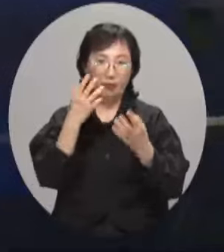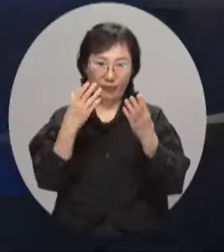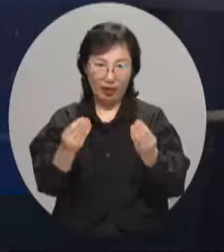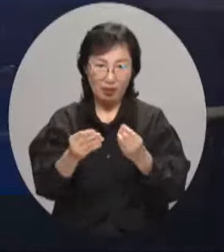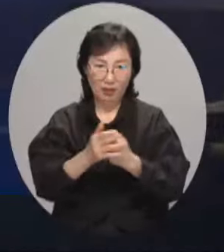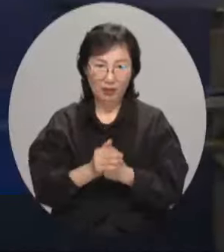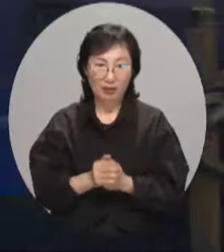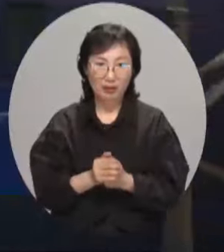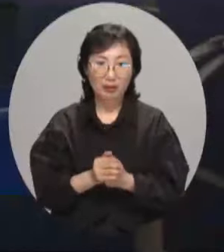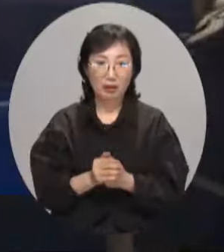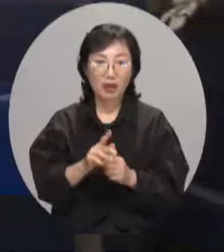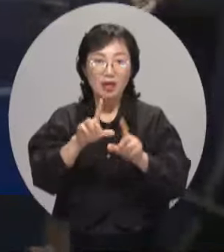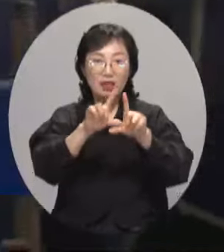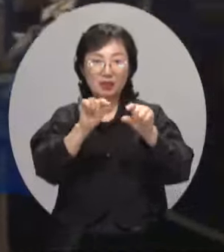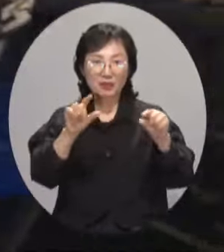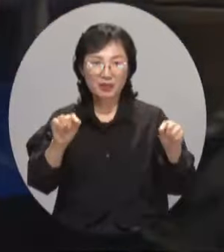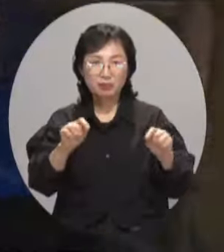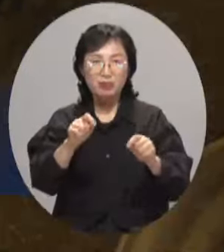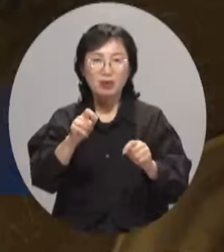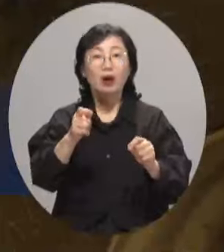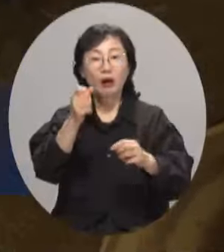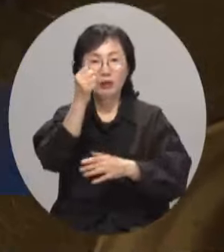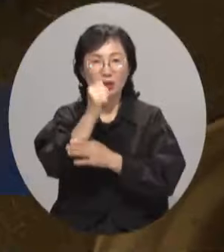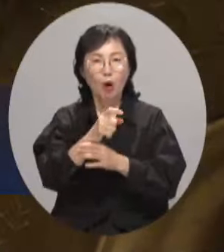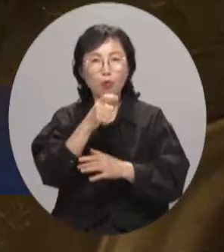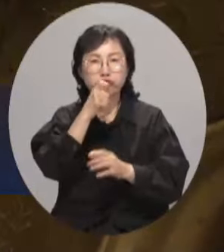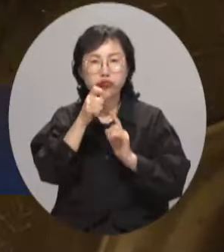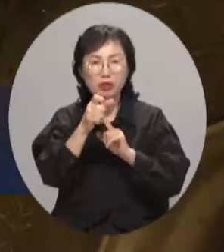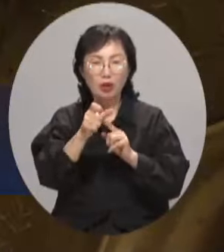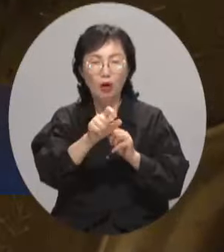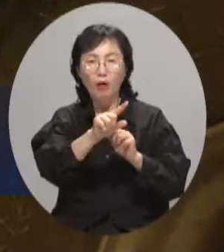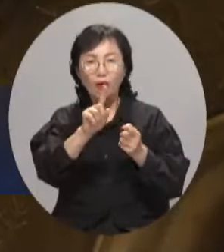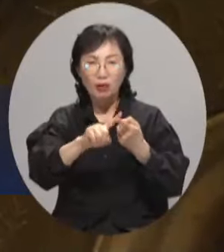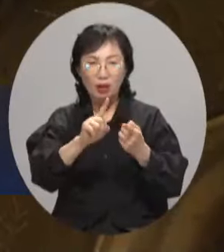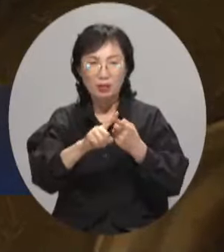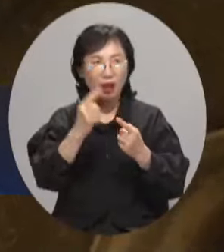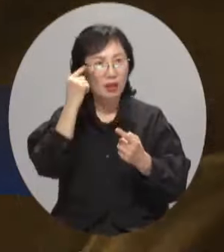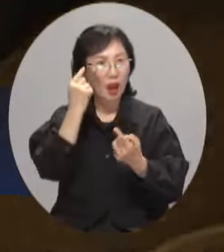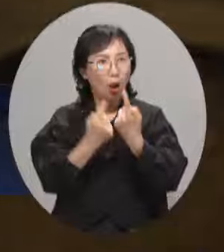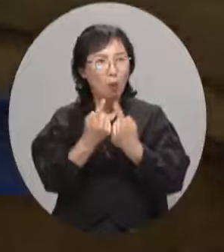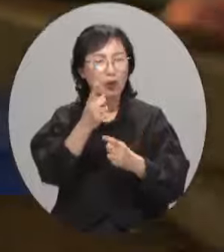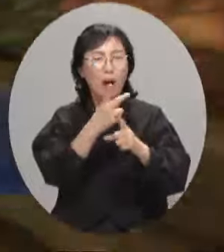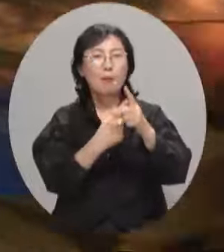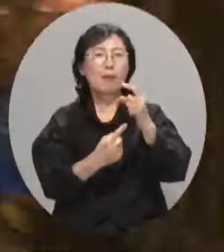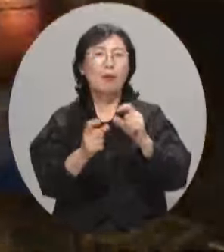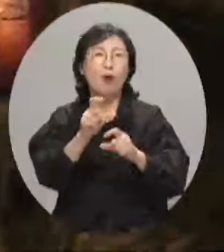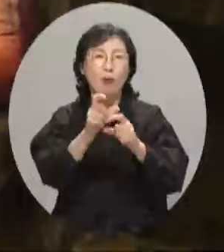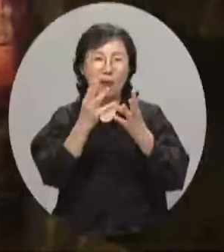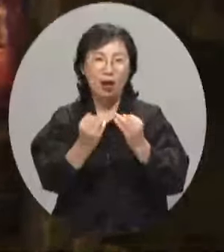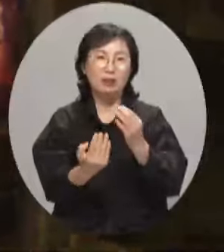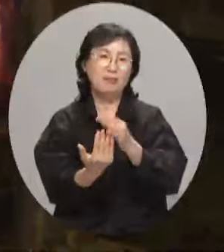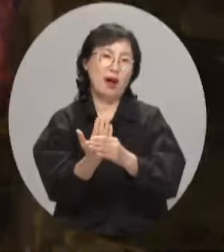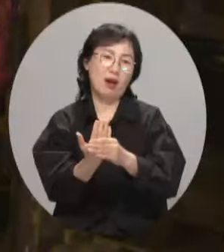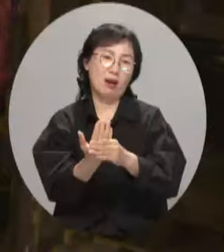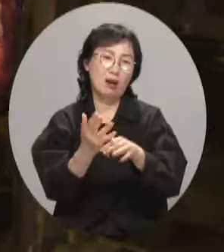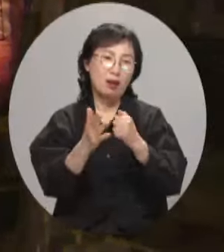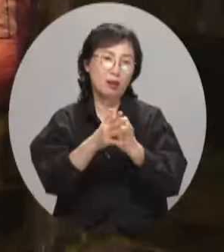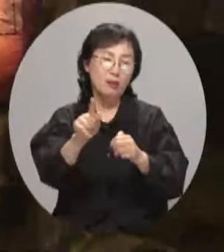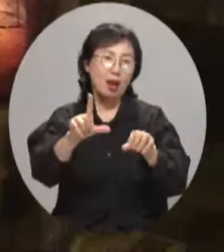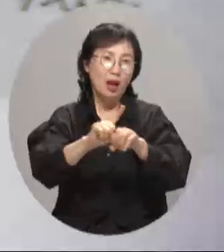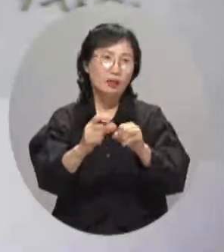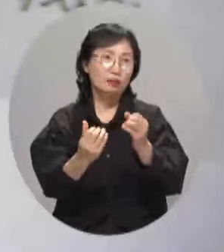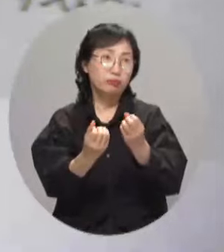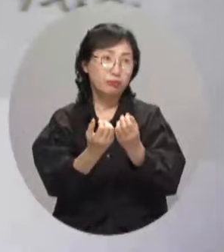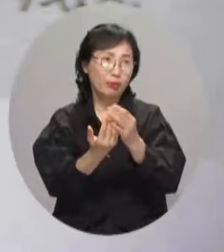은폐수 뭐 이런 부분들인데 생각보다는 많이 나오는 거거든요. 이처럼 가스